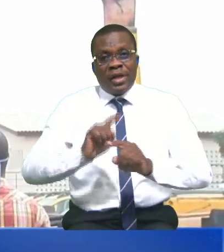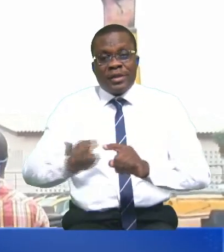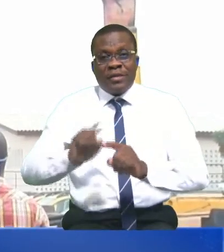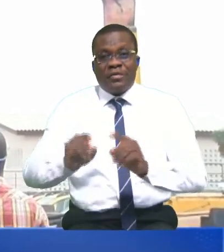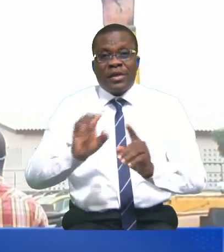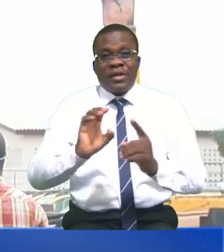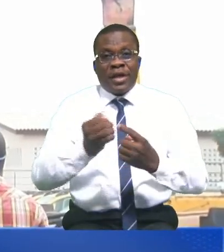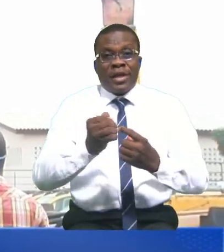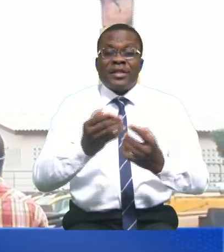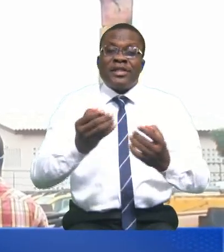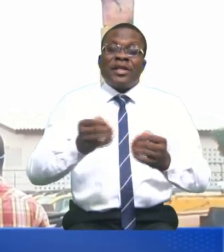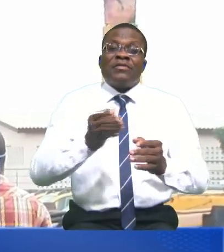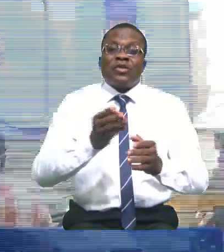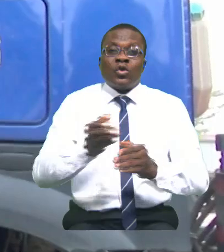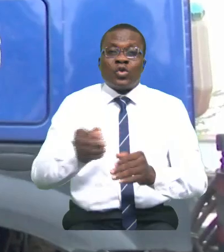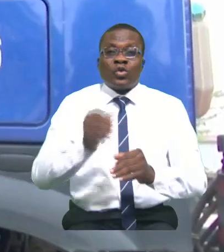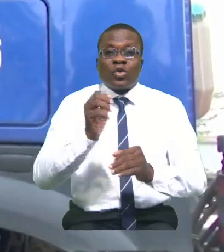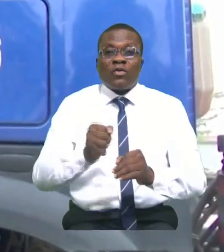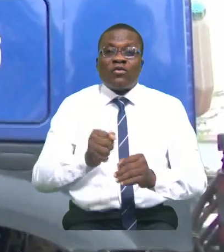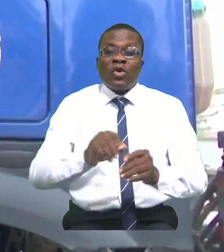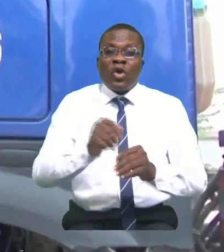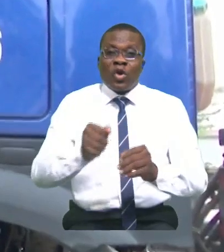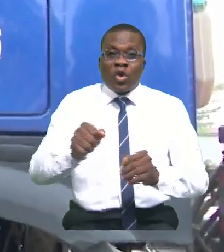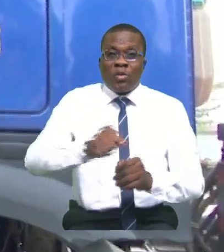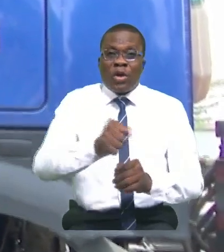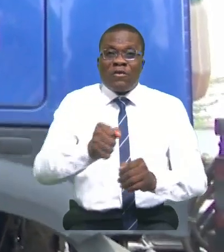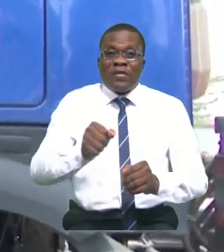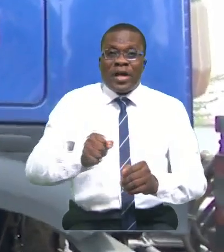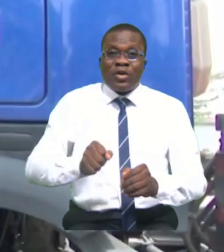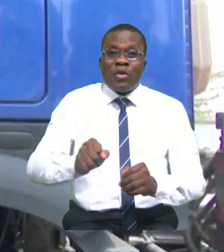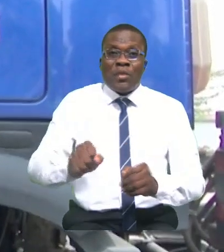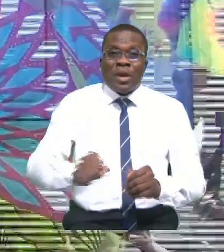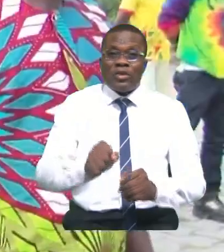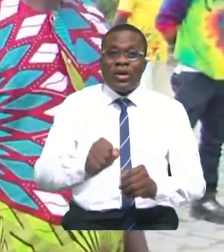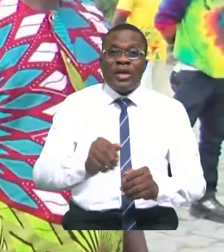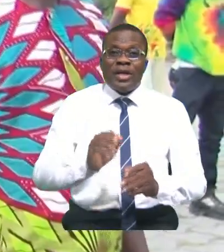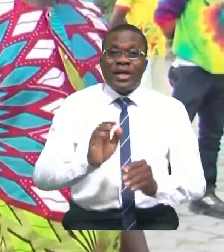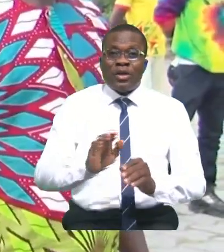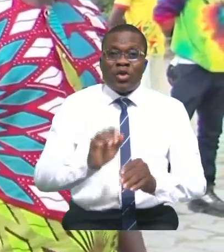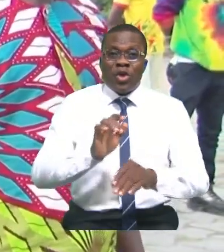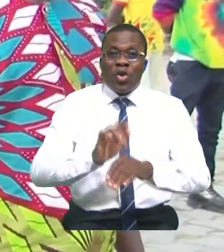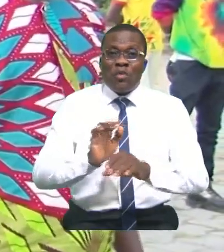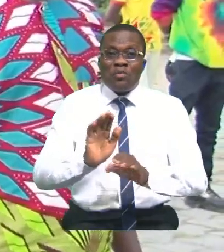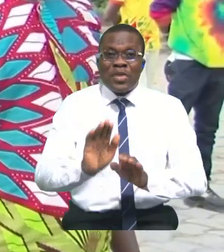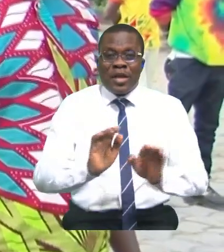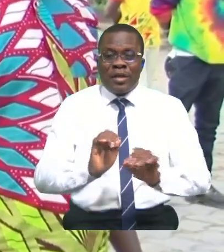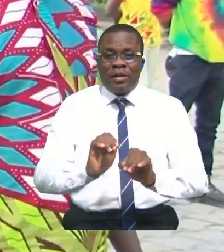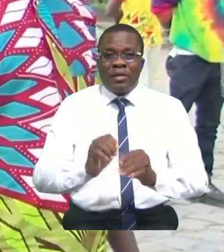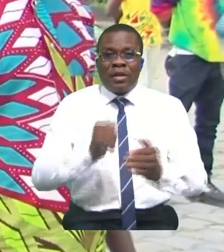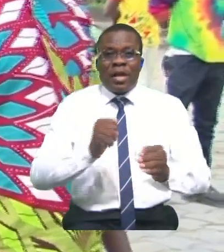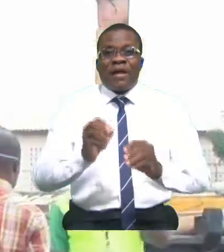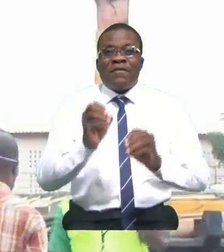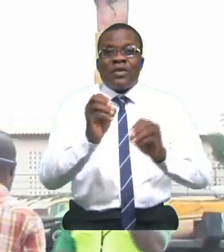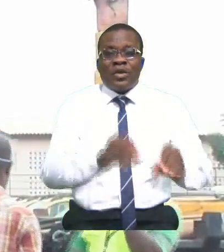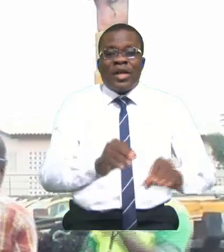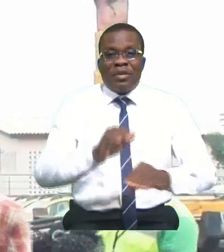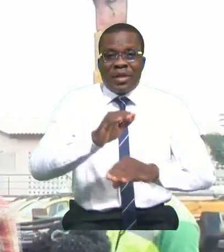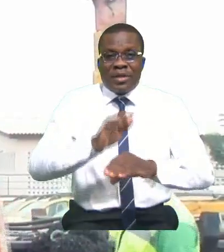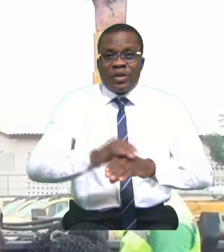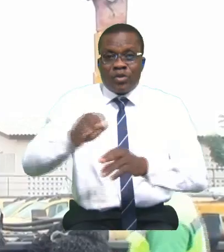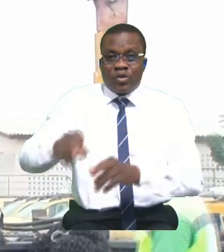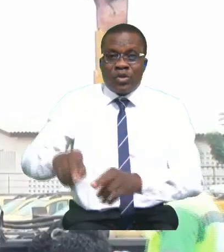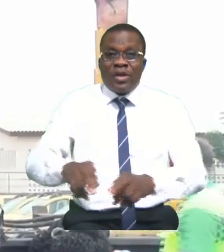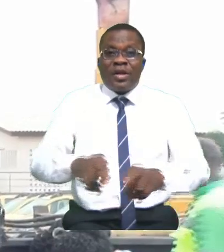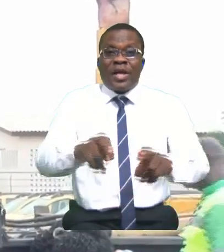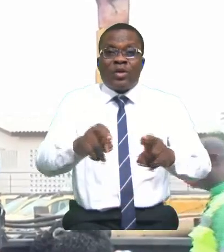les comodo les le manim des des leviers les pédales les tout et tout avant maintenant de les mettre sur la route pour